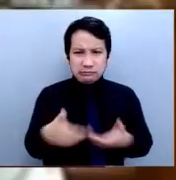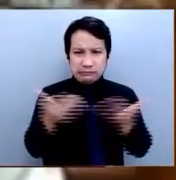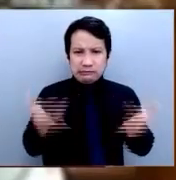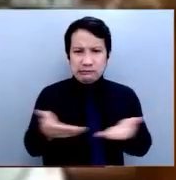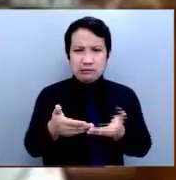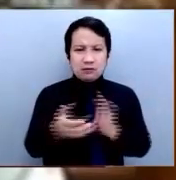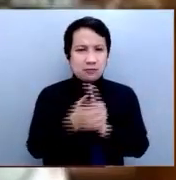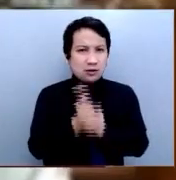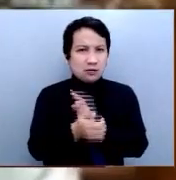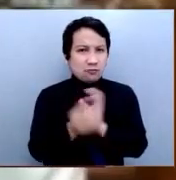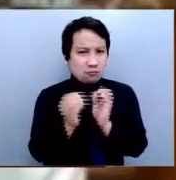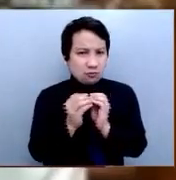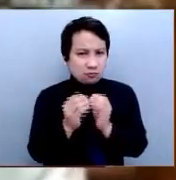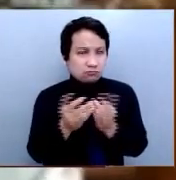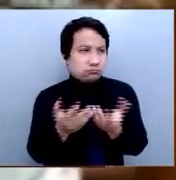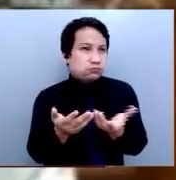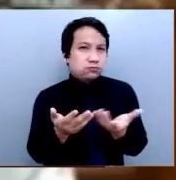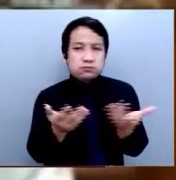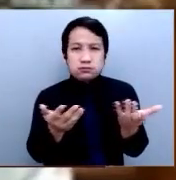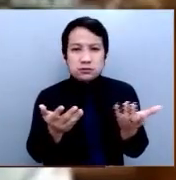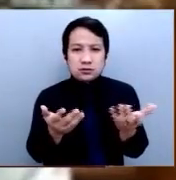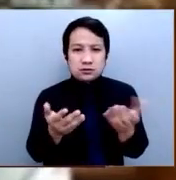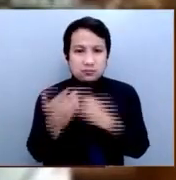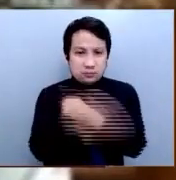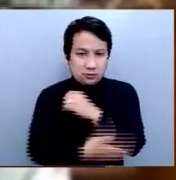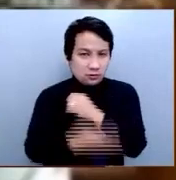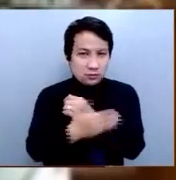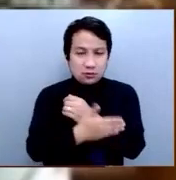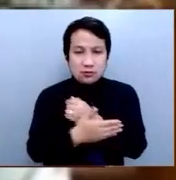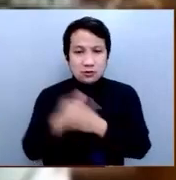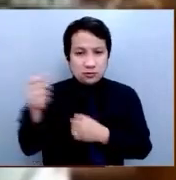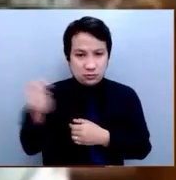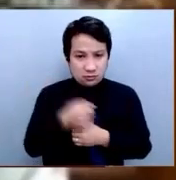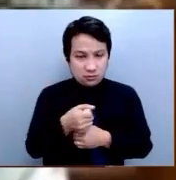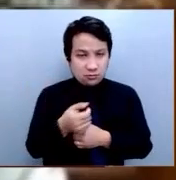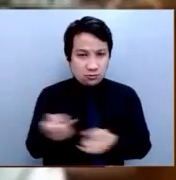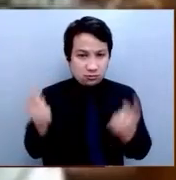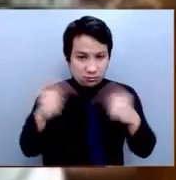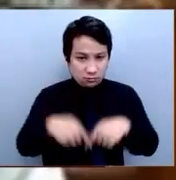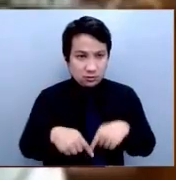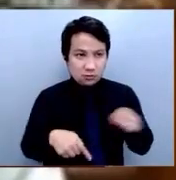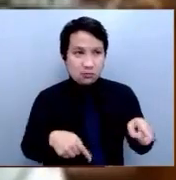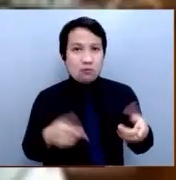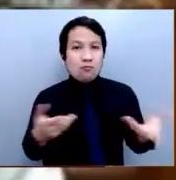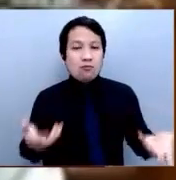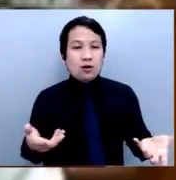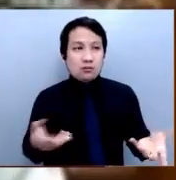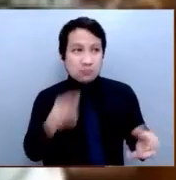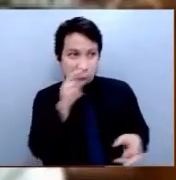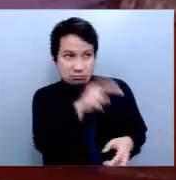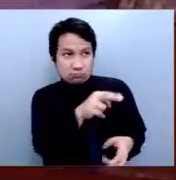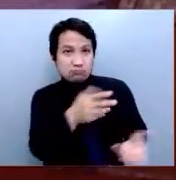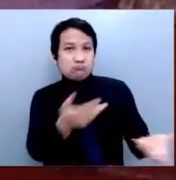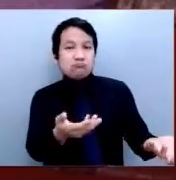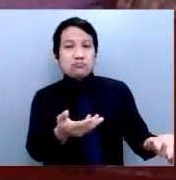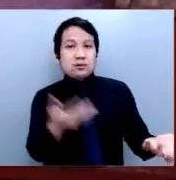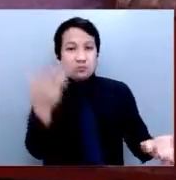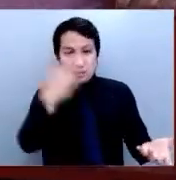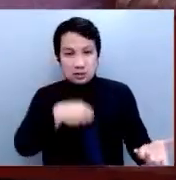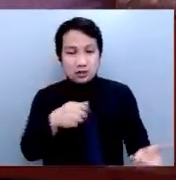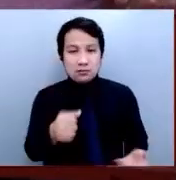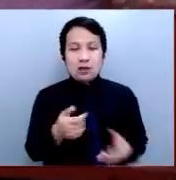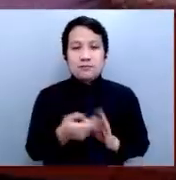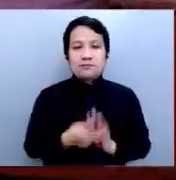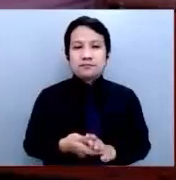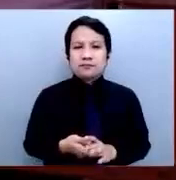no? Foreign investors to come in kung wala naman silang nakikitang maganda. Hindi